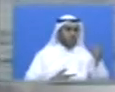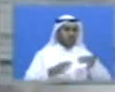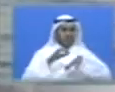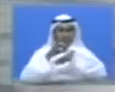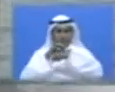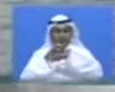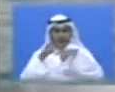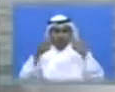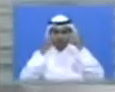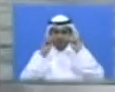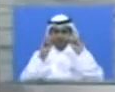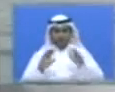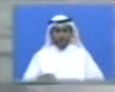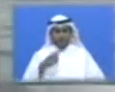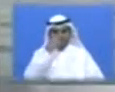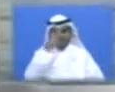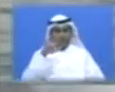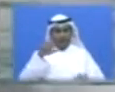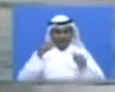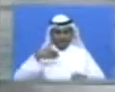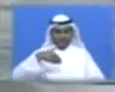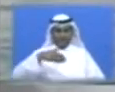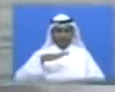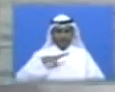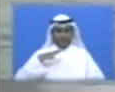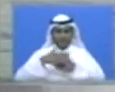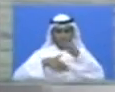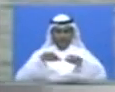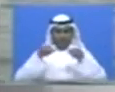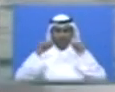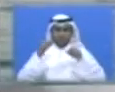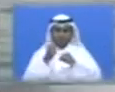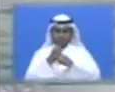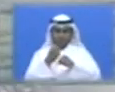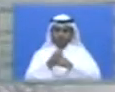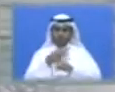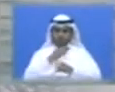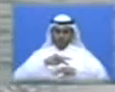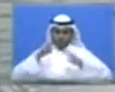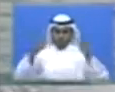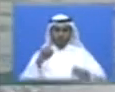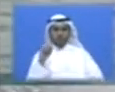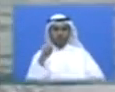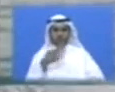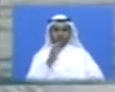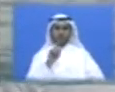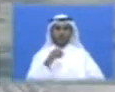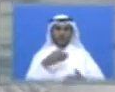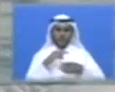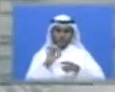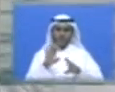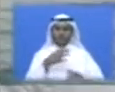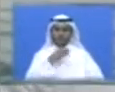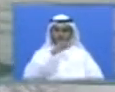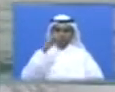المواطنين، وإن شاء الله عقب عطلة عيد الفطر السعيد إن شاء الله راح تقوم الوزارة بإجراءاتها اللازمة إن شاء